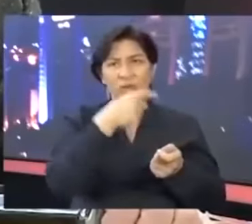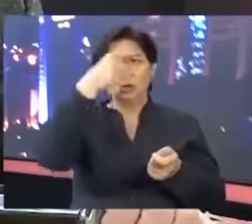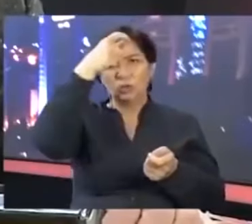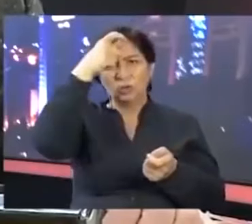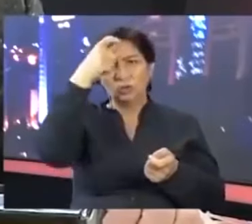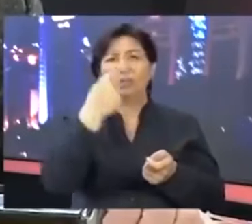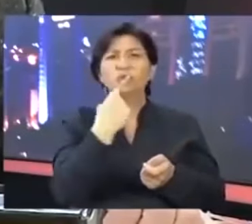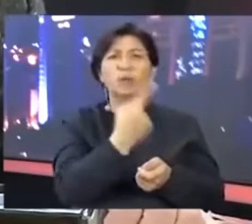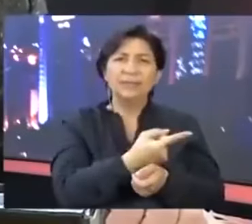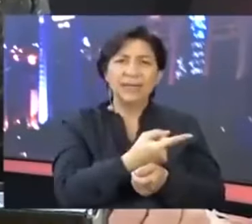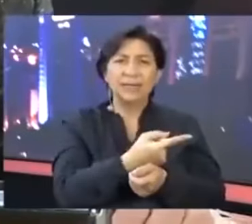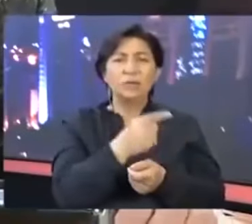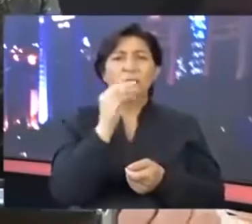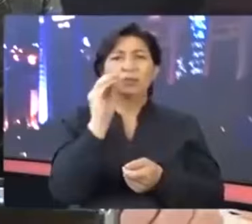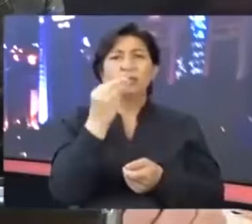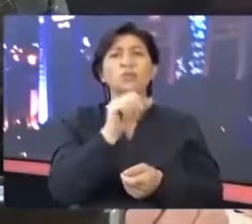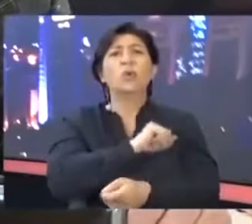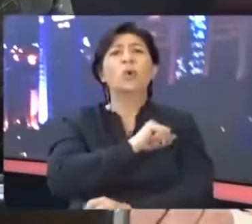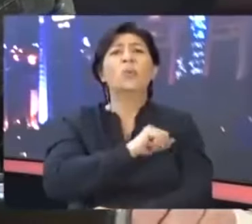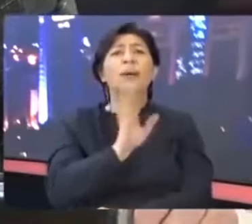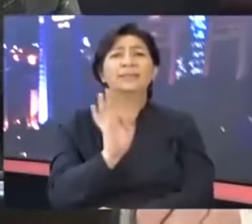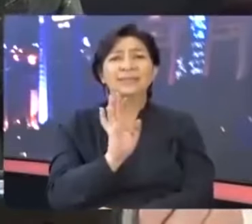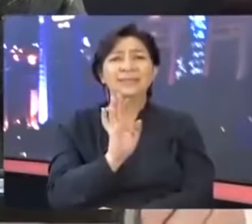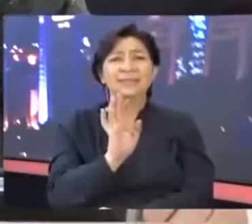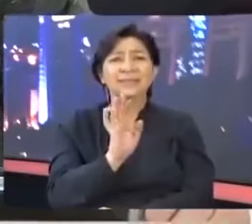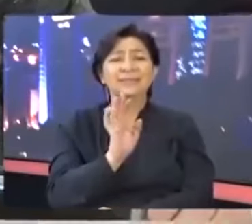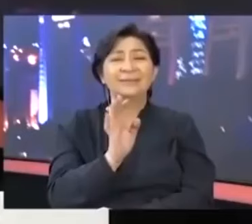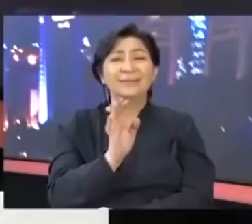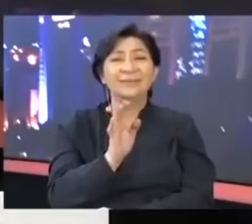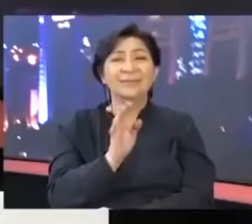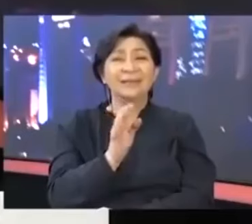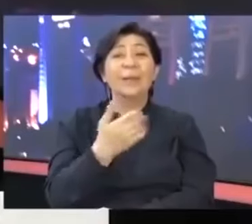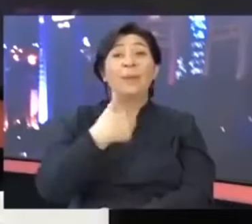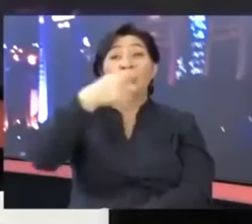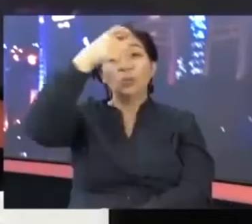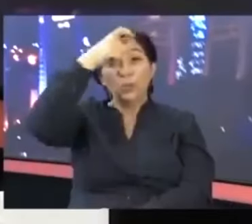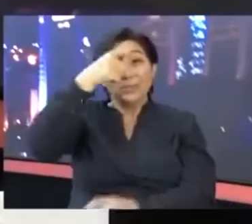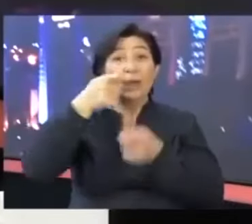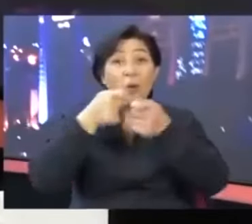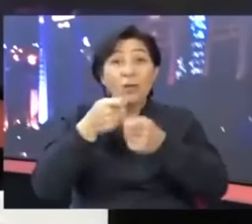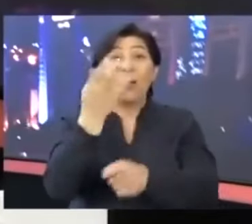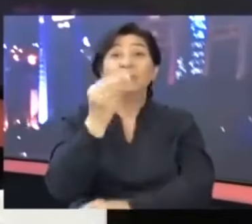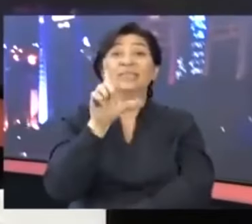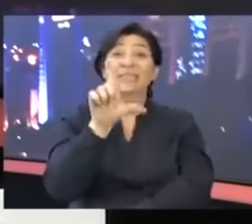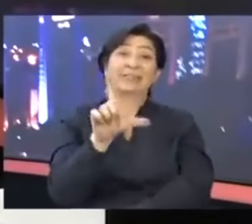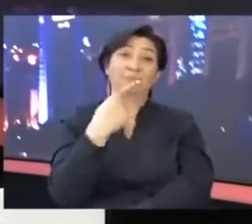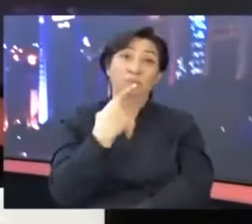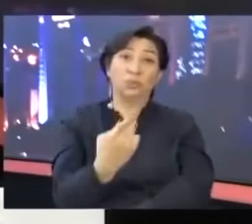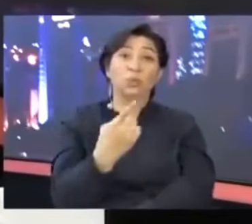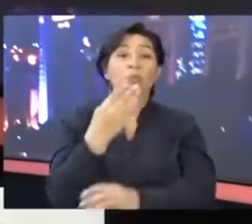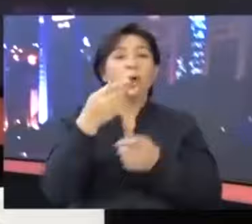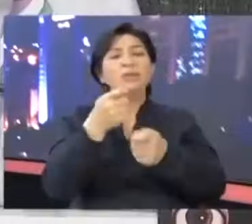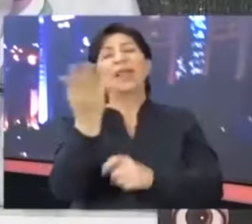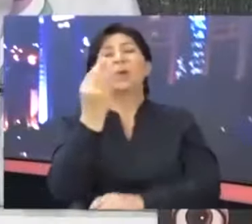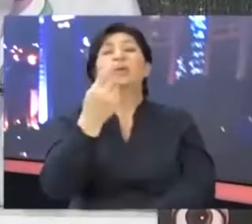Türkçesini söylesek çocuk artık Korkmaz Ben zaten Yani Türkçesinin öğretilmesi gerektiği kanaatindeyim öğreti daha iyi olur